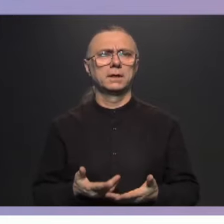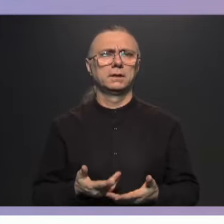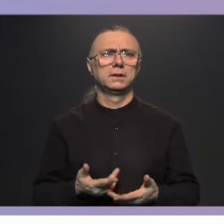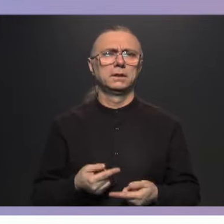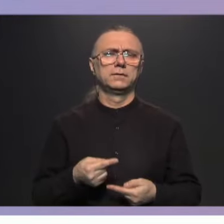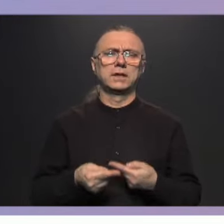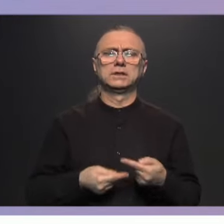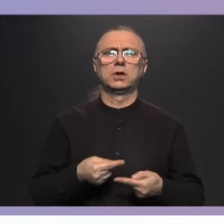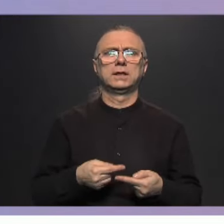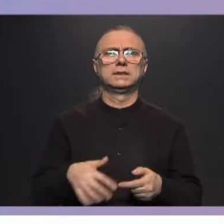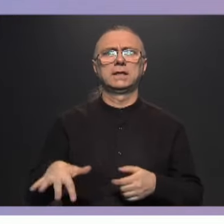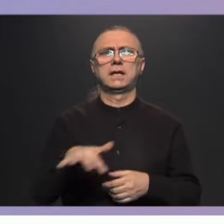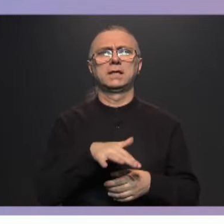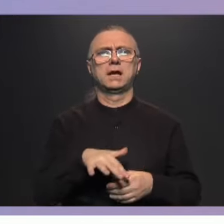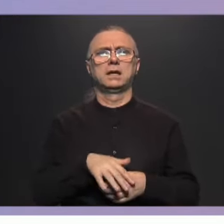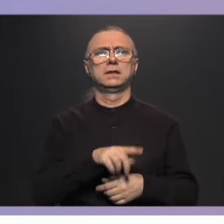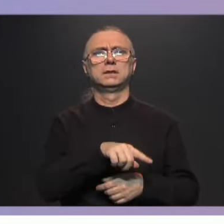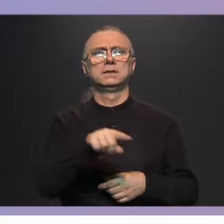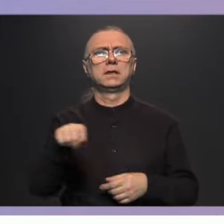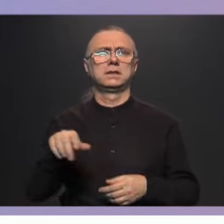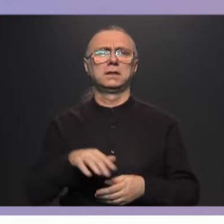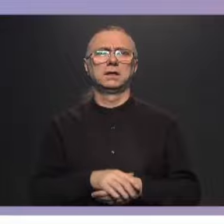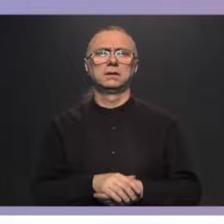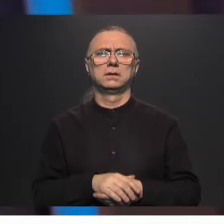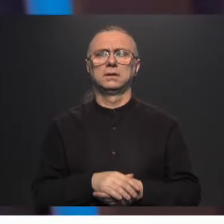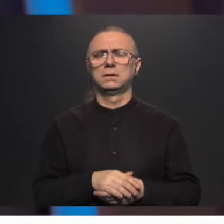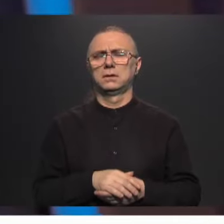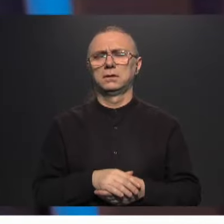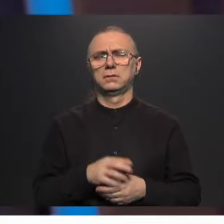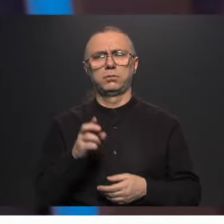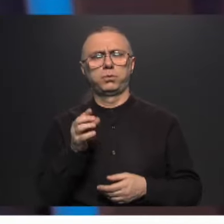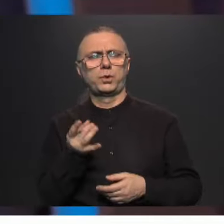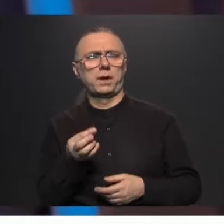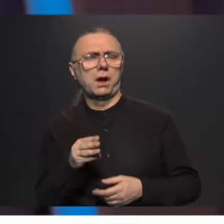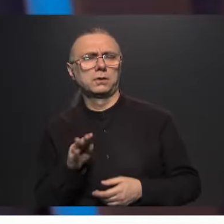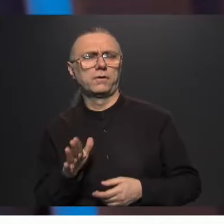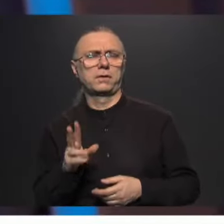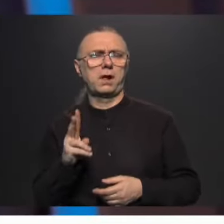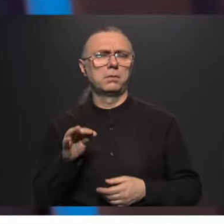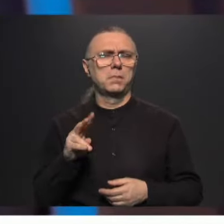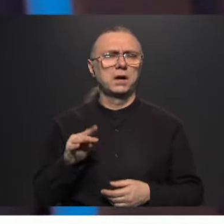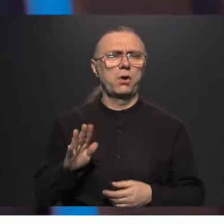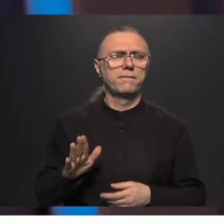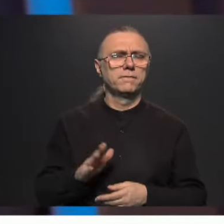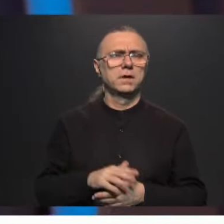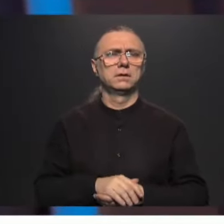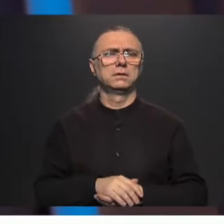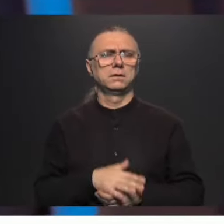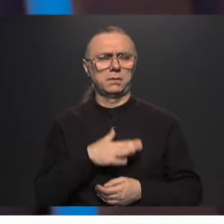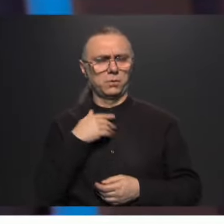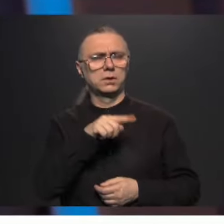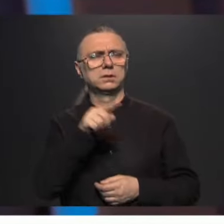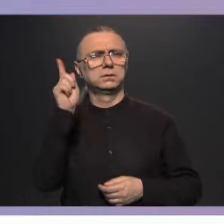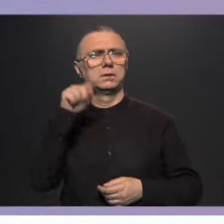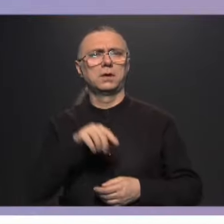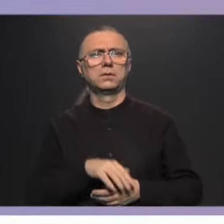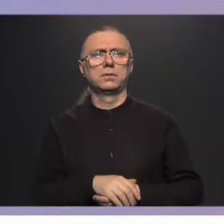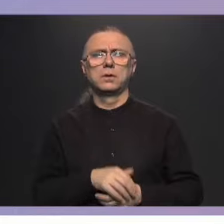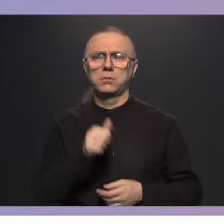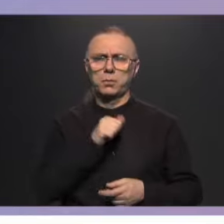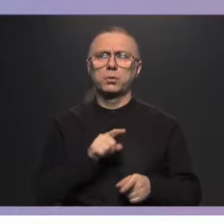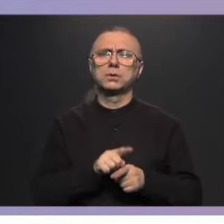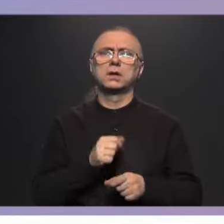традиционной среде, среди тех же самых бурятов, калмыков, коих я многих знал и знаю, попробуй